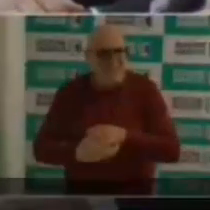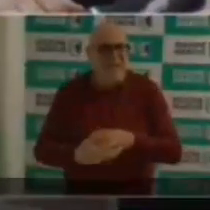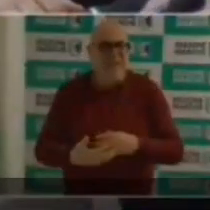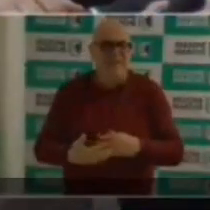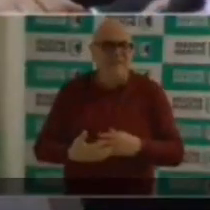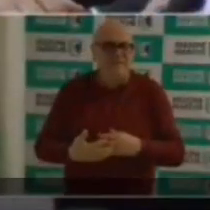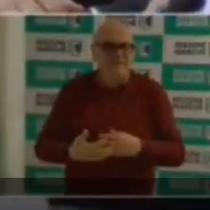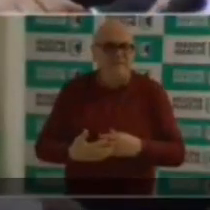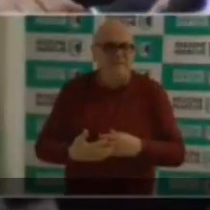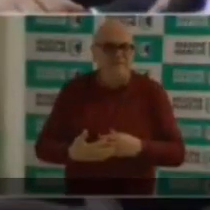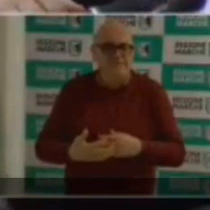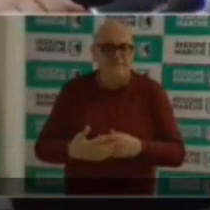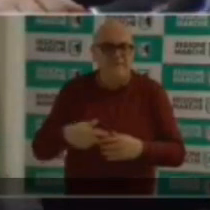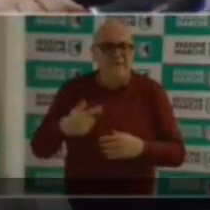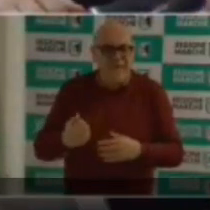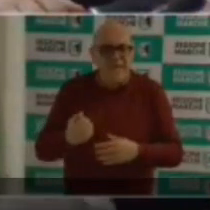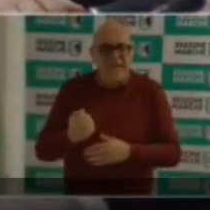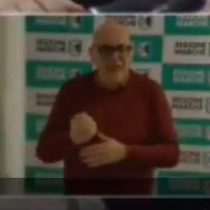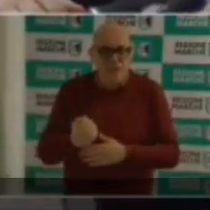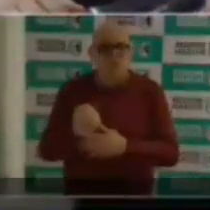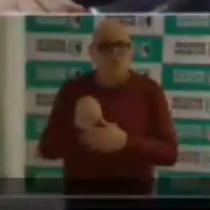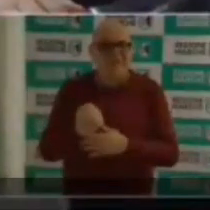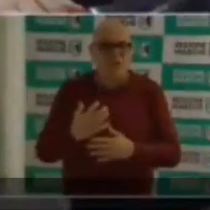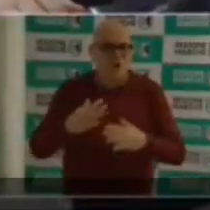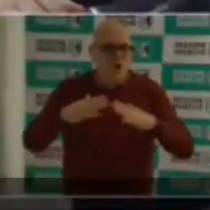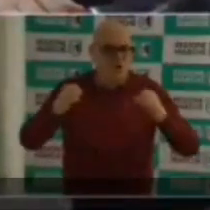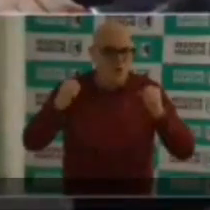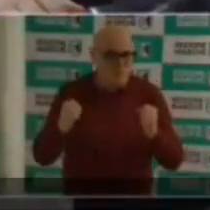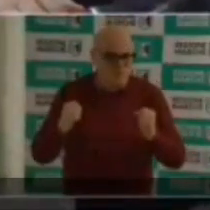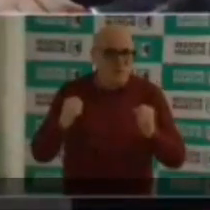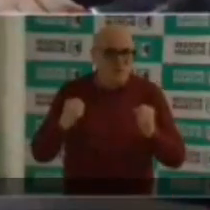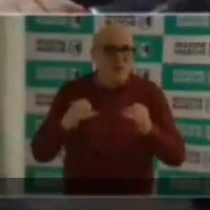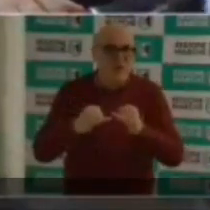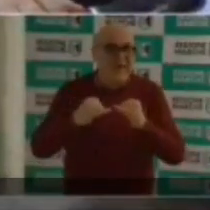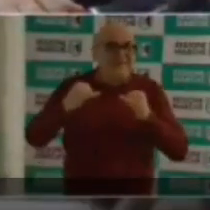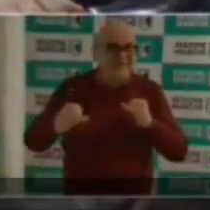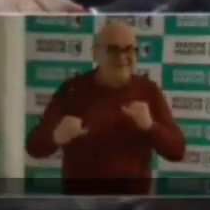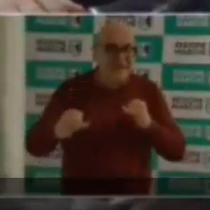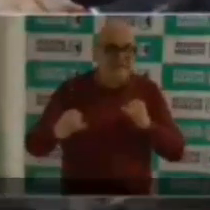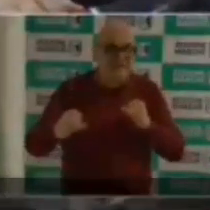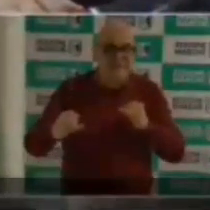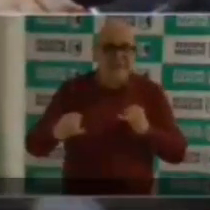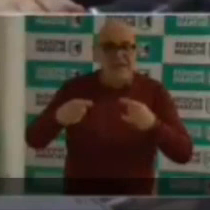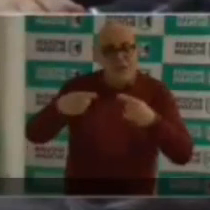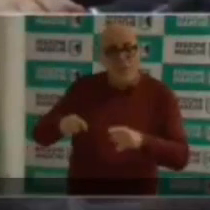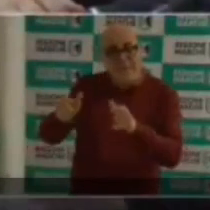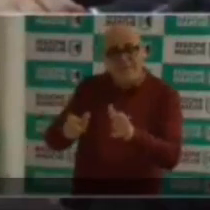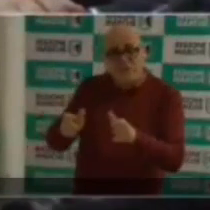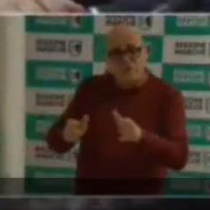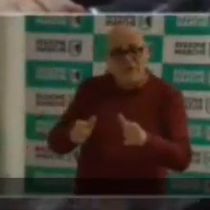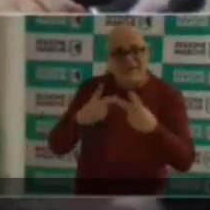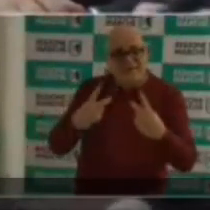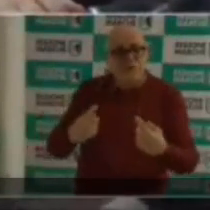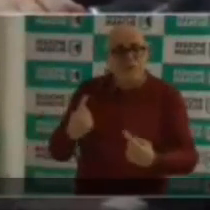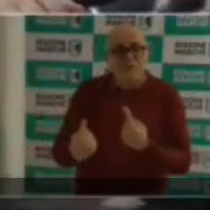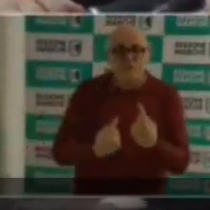anche al sostegno a domicilio e a distanza di coloro che si sono ritrovati soli,